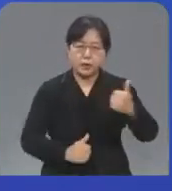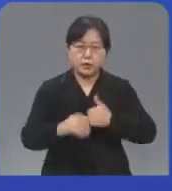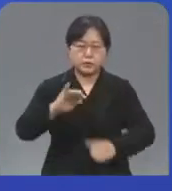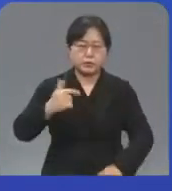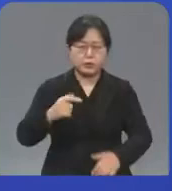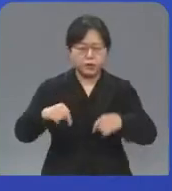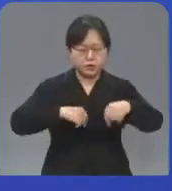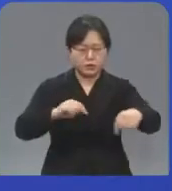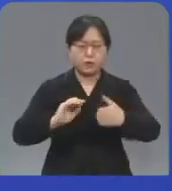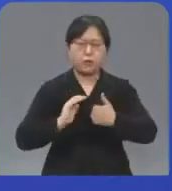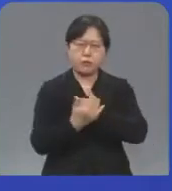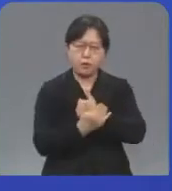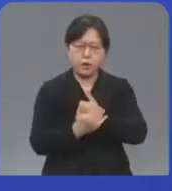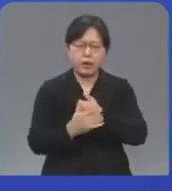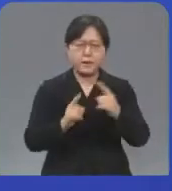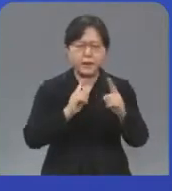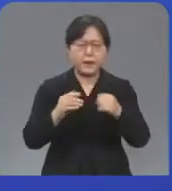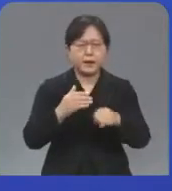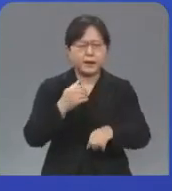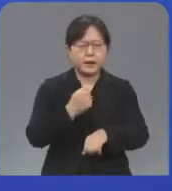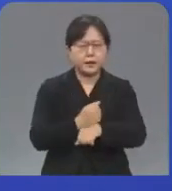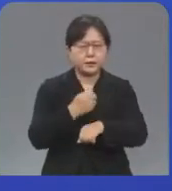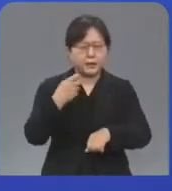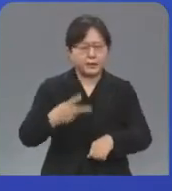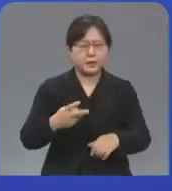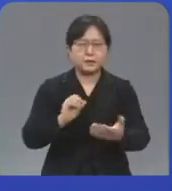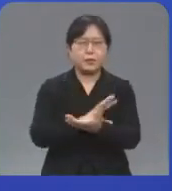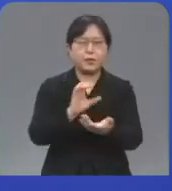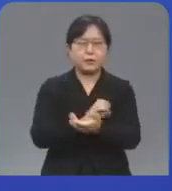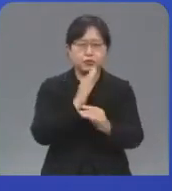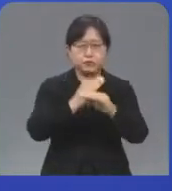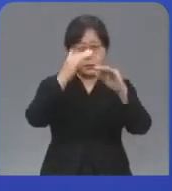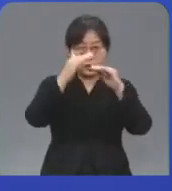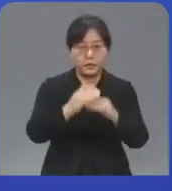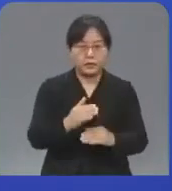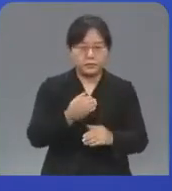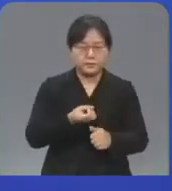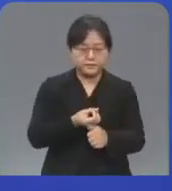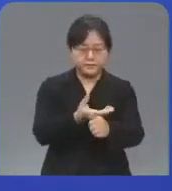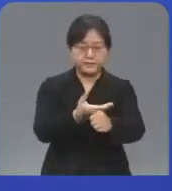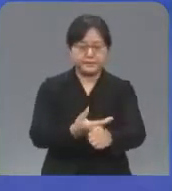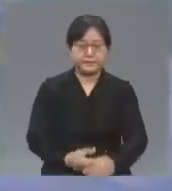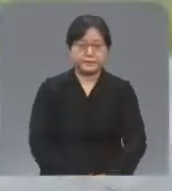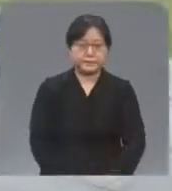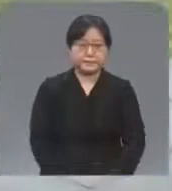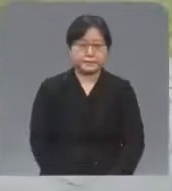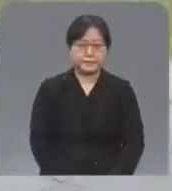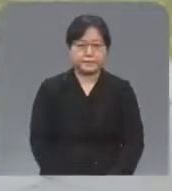전두환 정권을 옹호하는 또 다른 발언을 해서 논란이 일고 있습니다. 보도에 최성현 기자입니다.